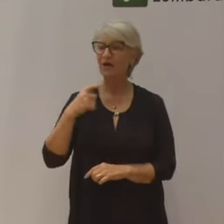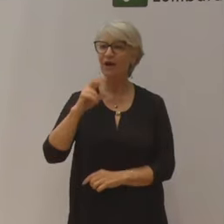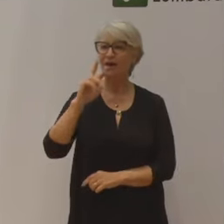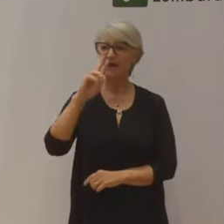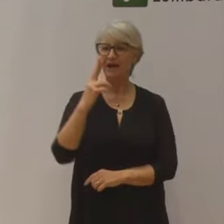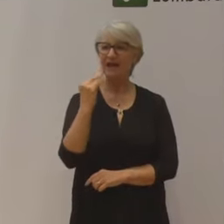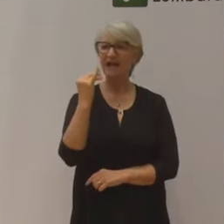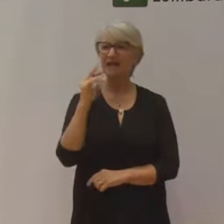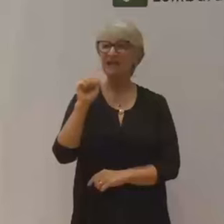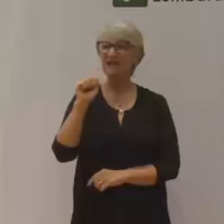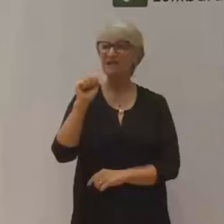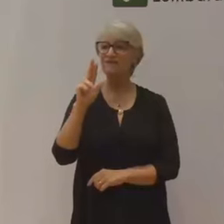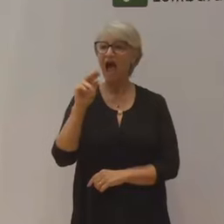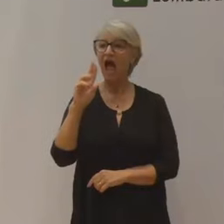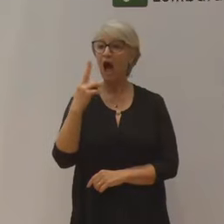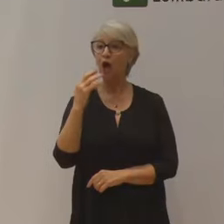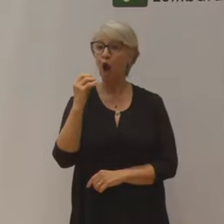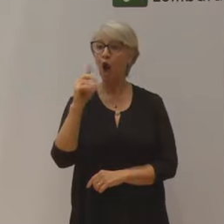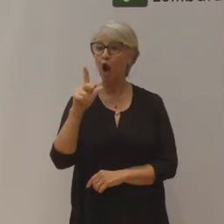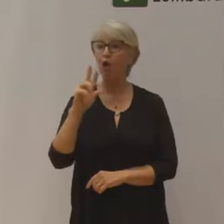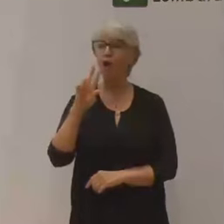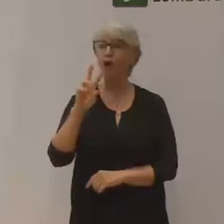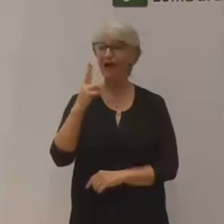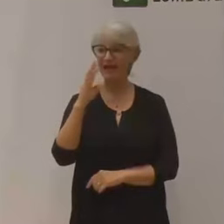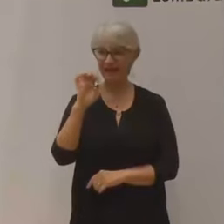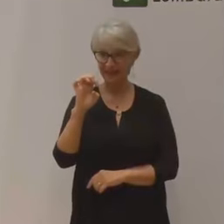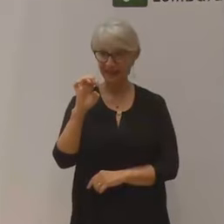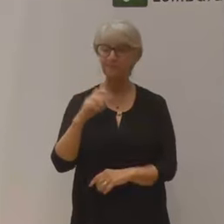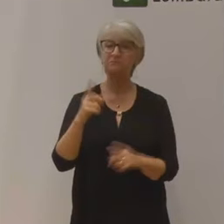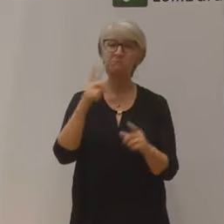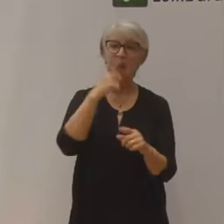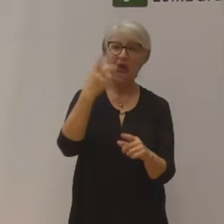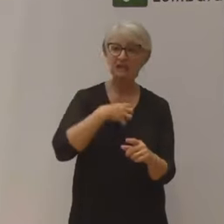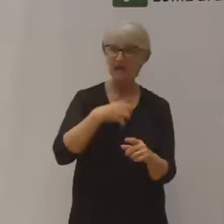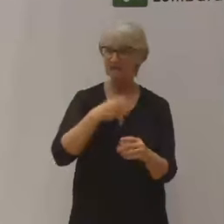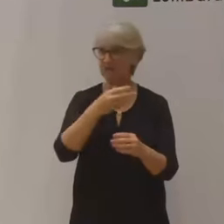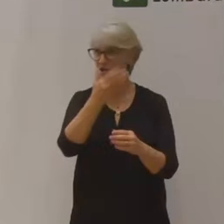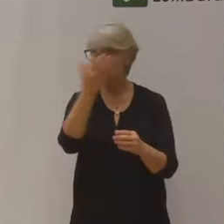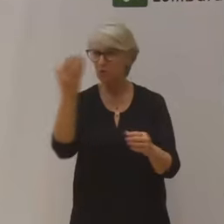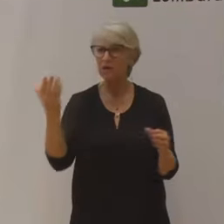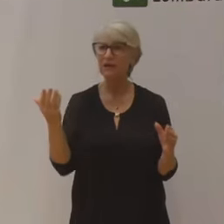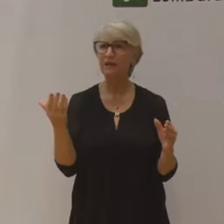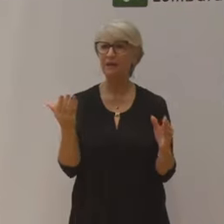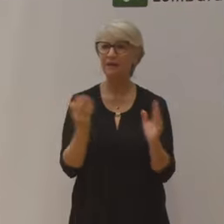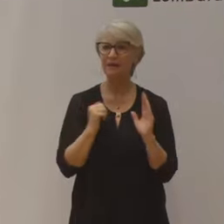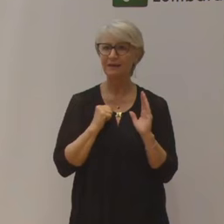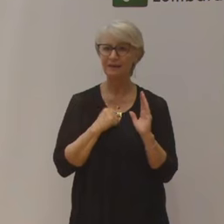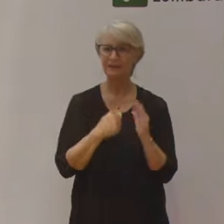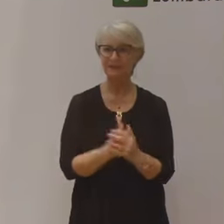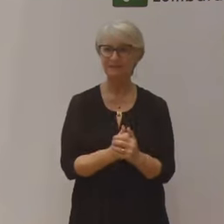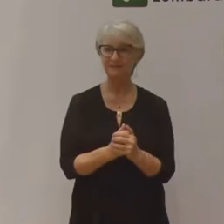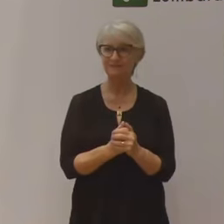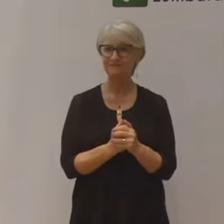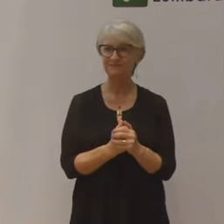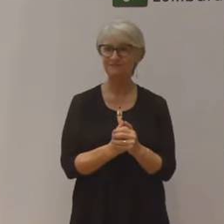Rivarolo del Re, scusami, poi ci sono anche altri assessori. Assessore?